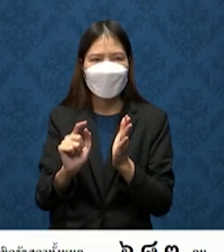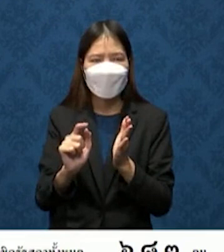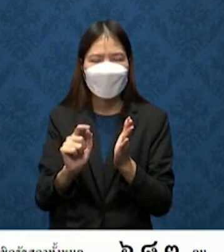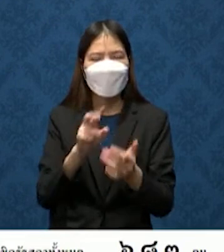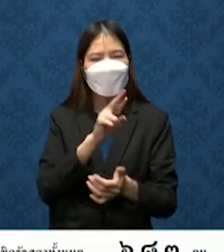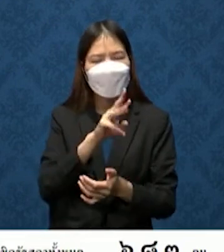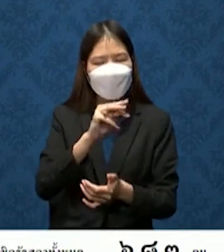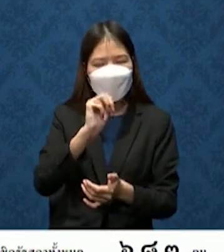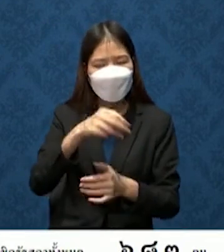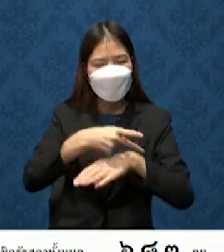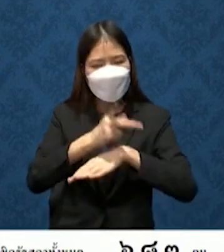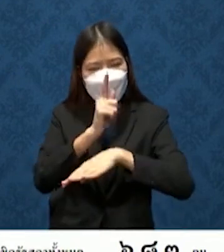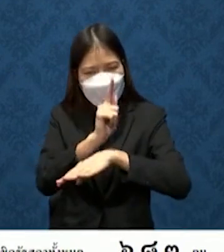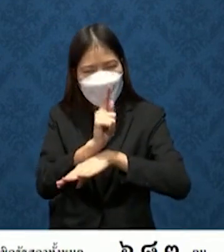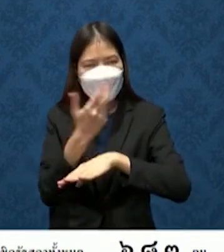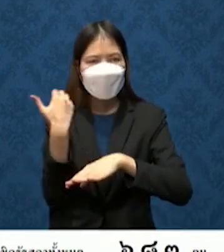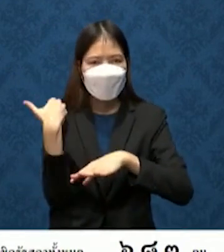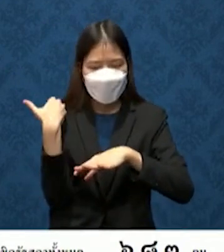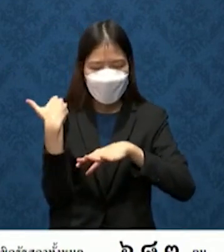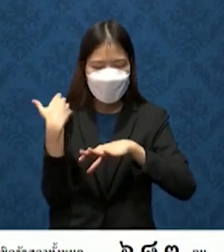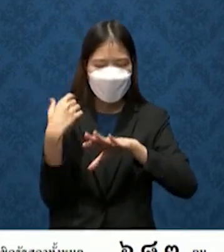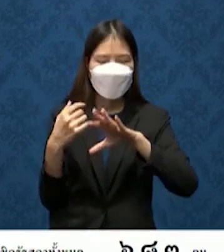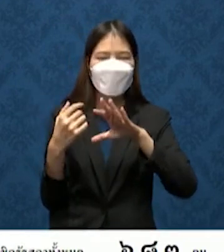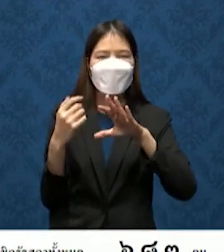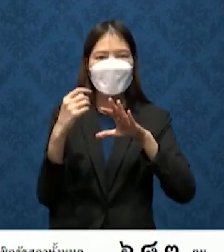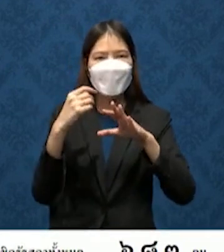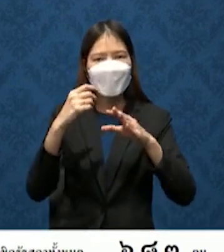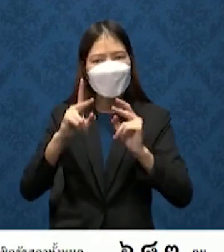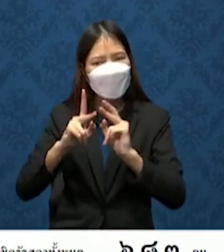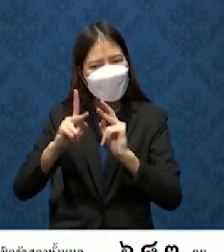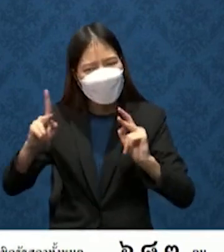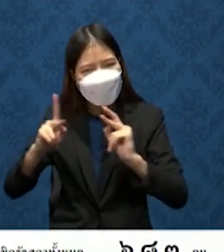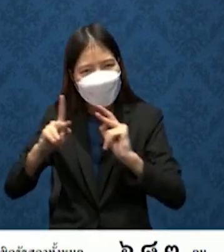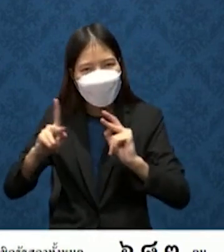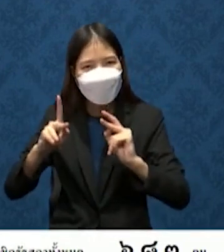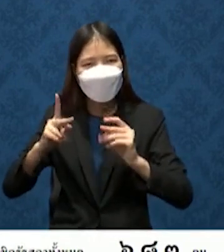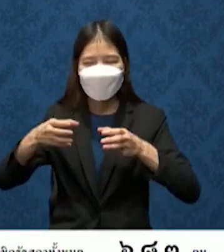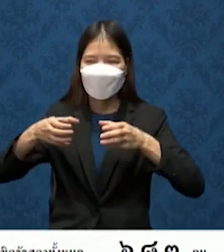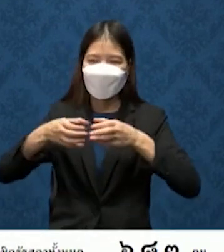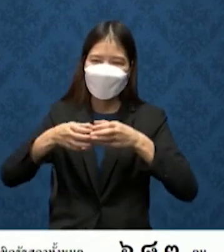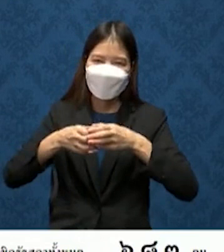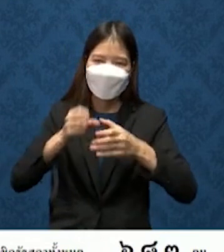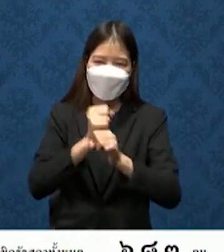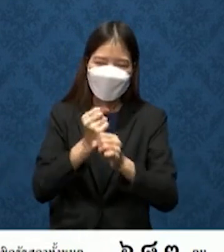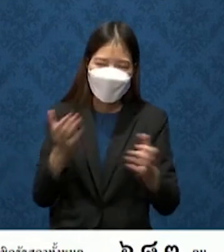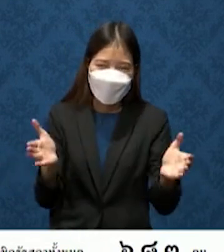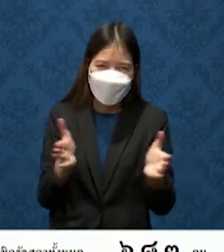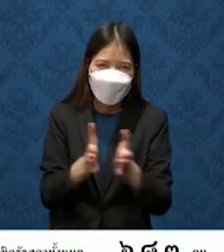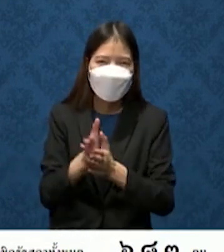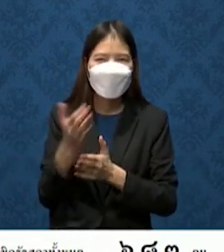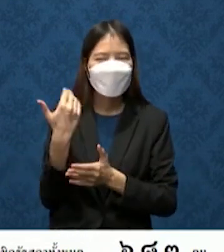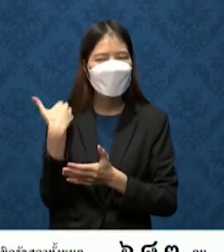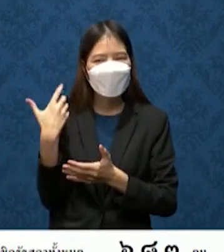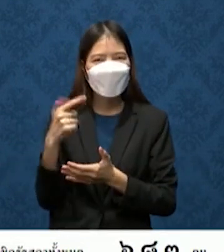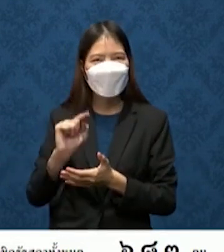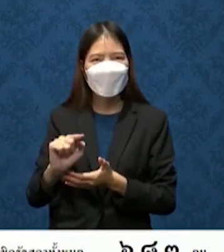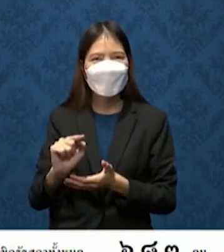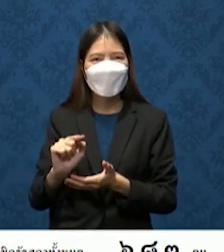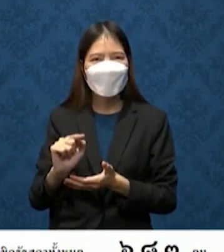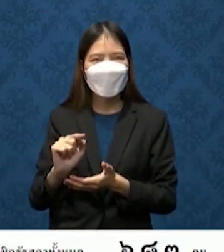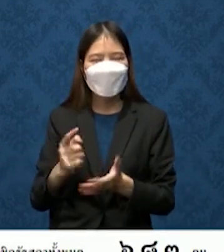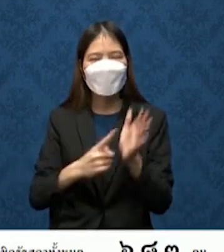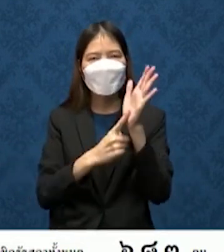ประทานและมีผู้ใต้คคบบญชาเป็กรรมการทั้งสิ้นไม่มผู้ประกอบการเจ้น